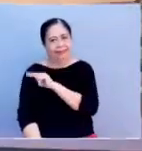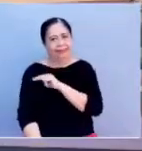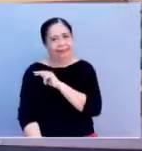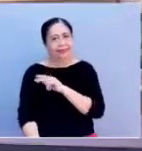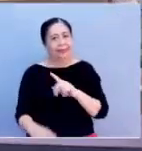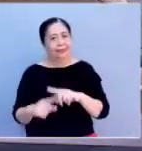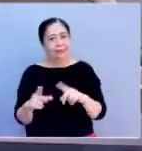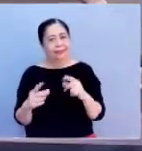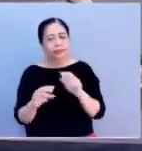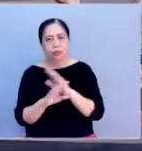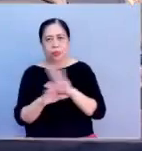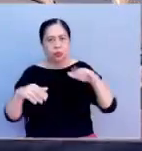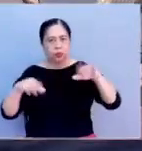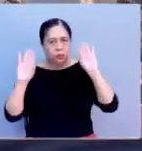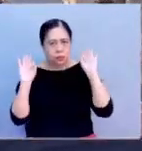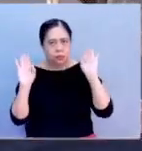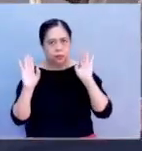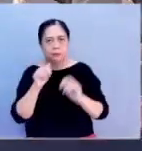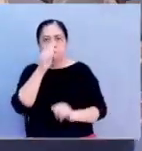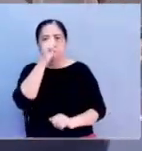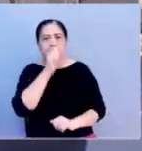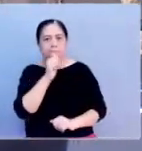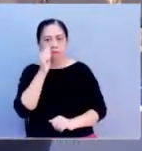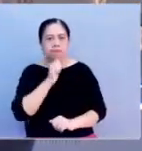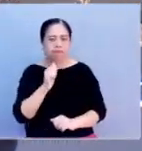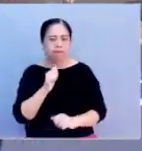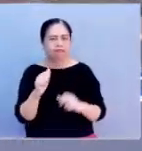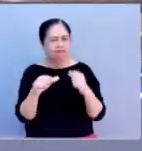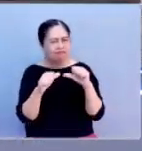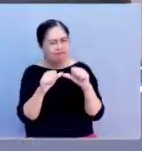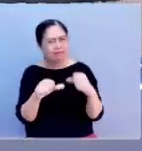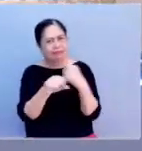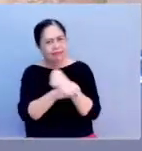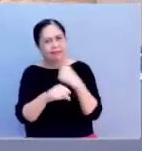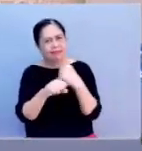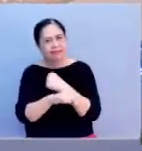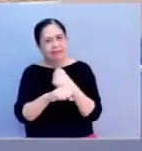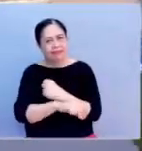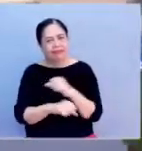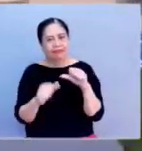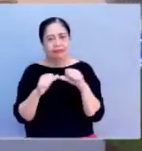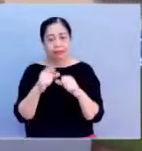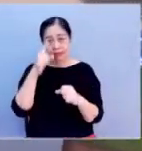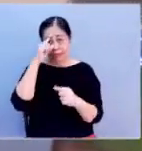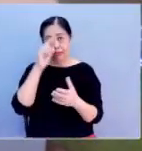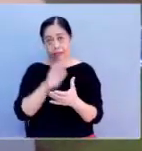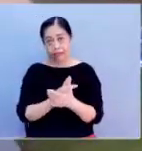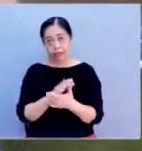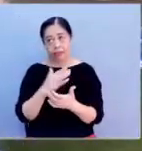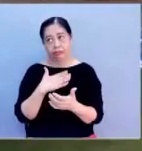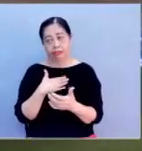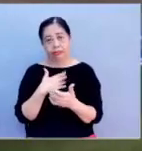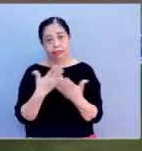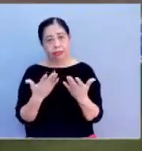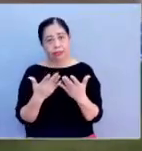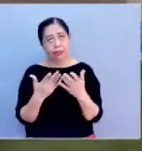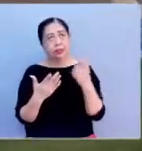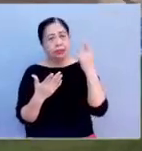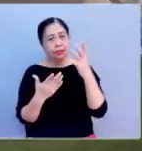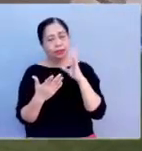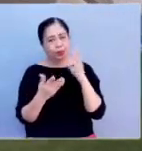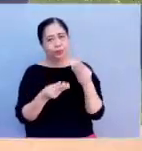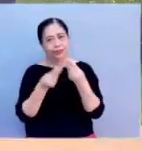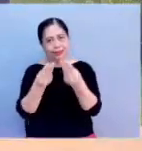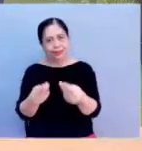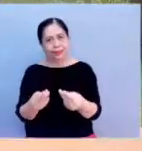ano, wag niyo lang po talagang susukuan yung business. Talagang laban lang po talaga siya kasi naniniwala po ako na ano, na ibibigay po talaga ni Lord